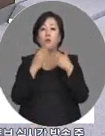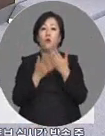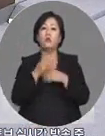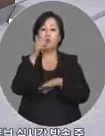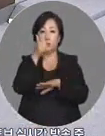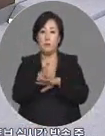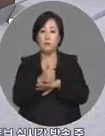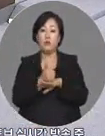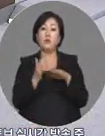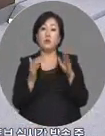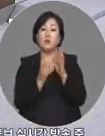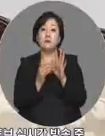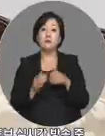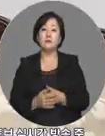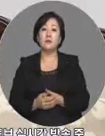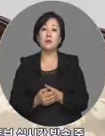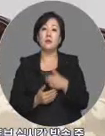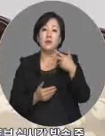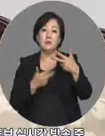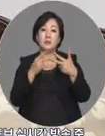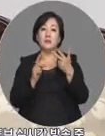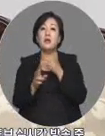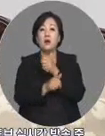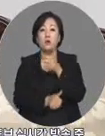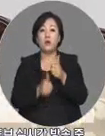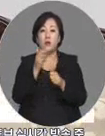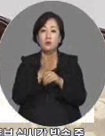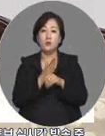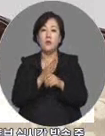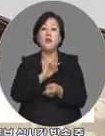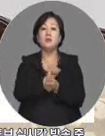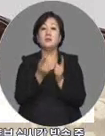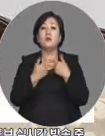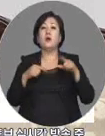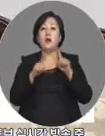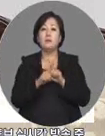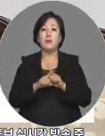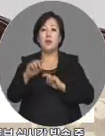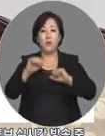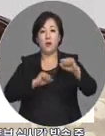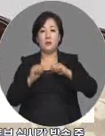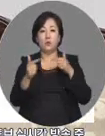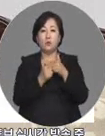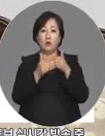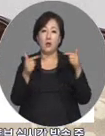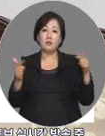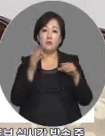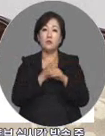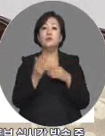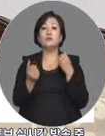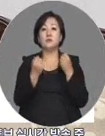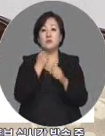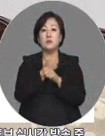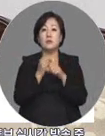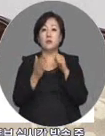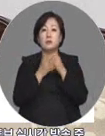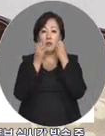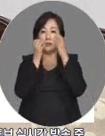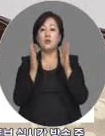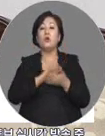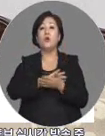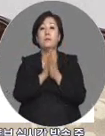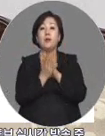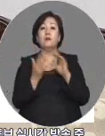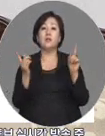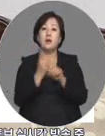마무리됐습니다. 제7대 의회는 동료 의원들의 열성적인 활동 덕분에 새로운 시도와 변화도 있었고